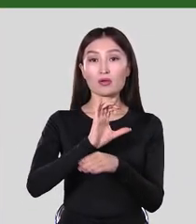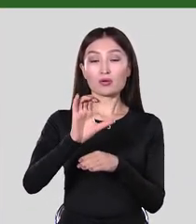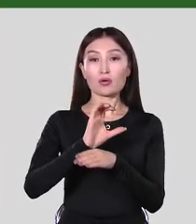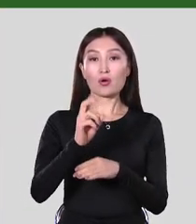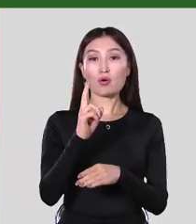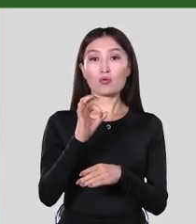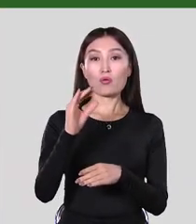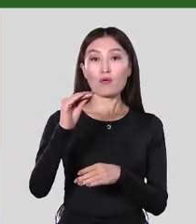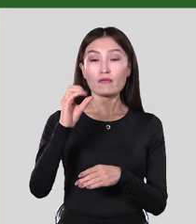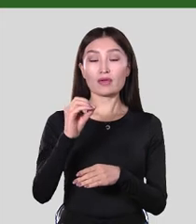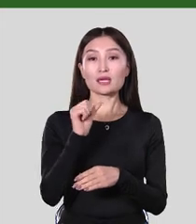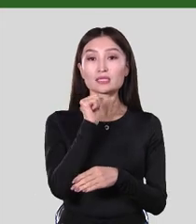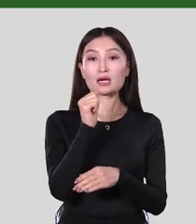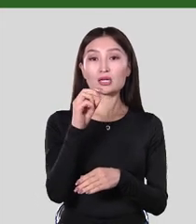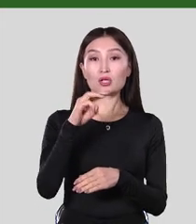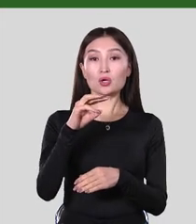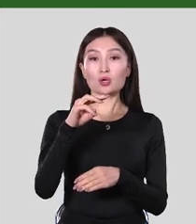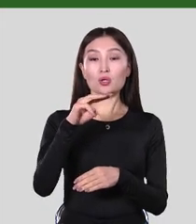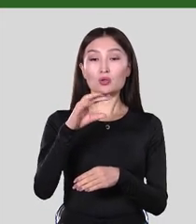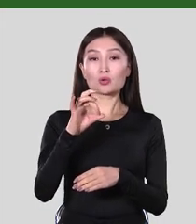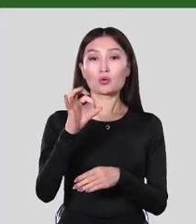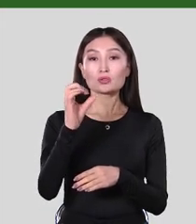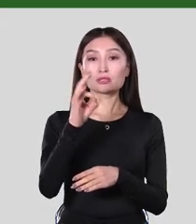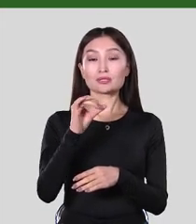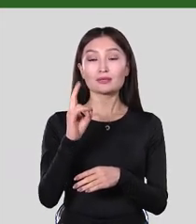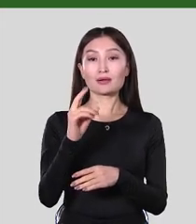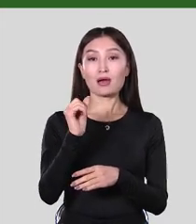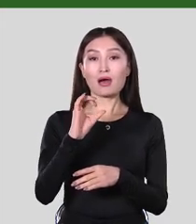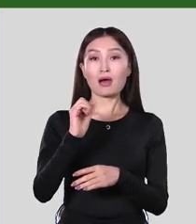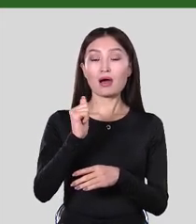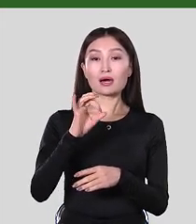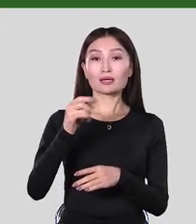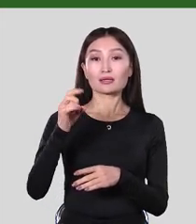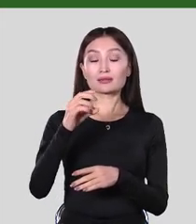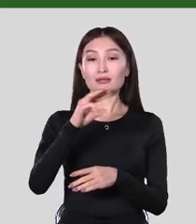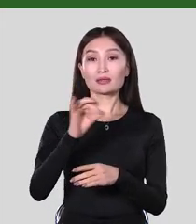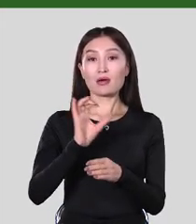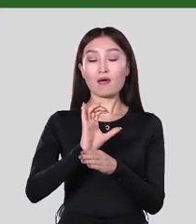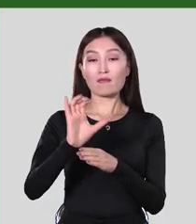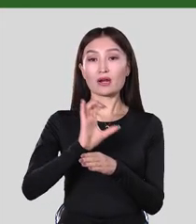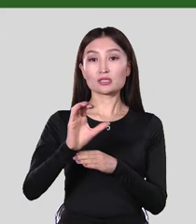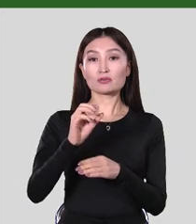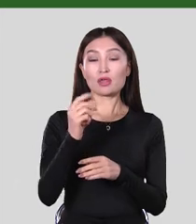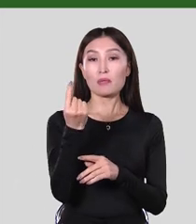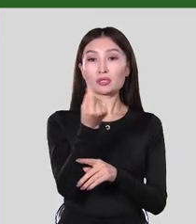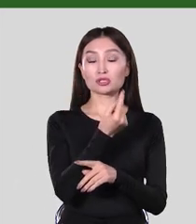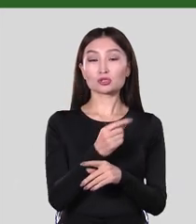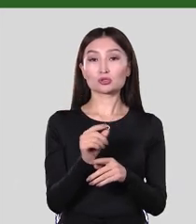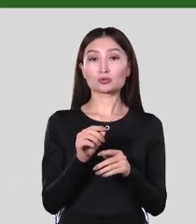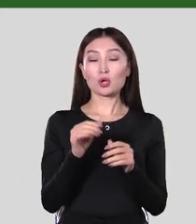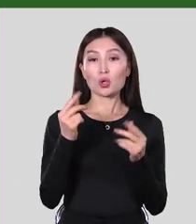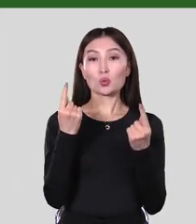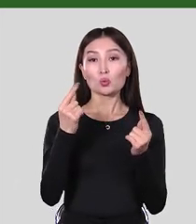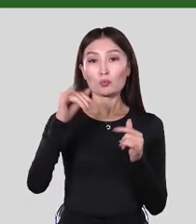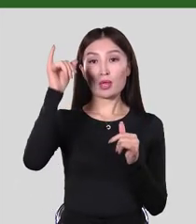кофе и сахарного тростника. В Аргентине выращивают пшеницу и разводят крупный